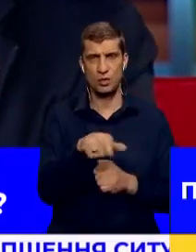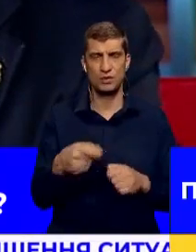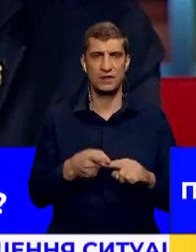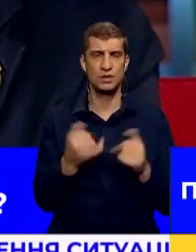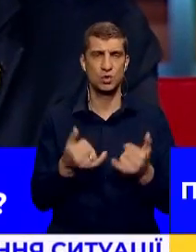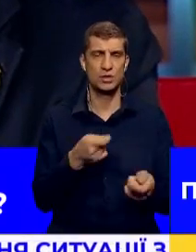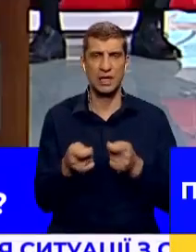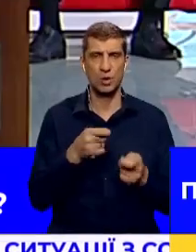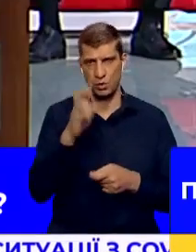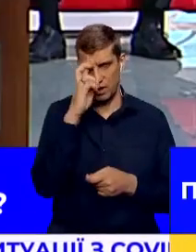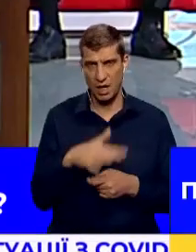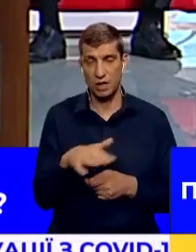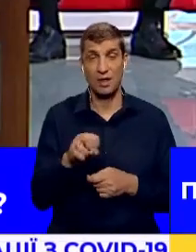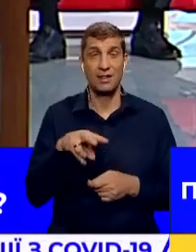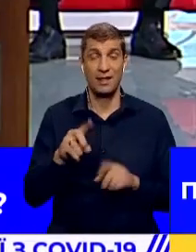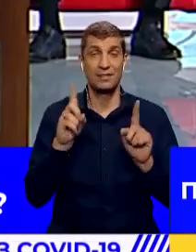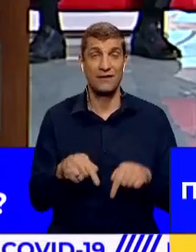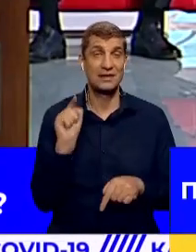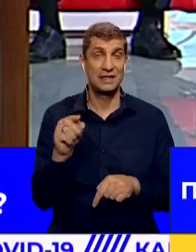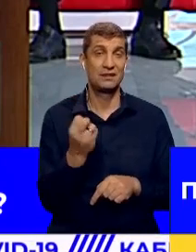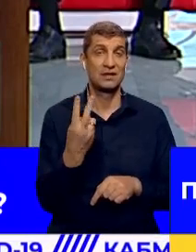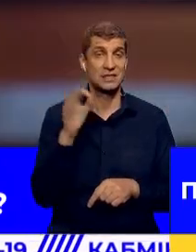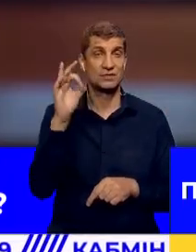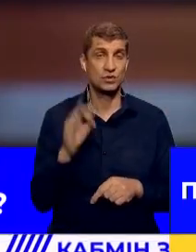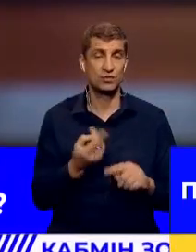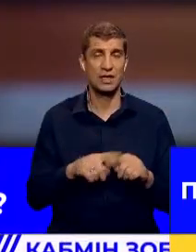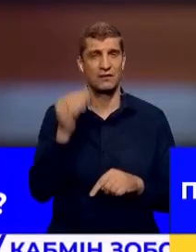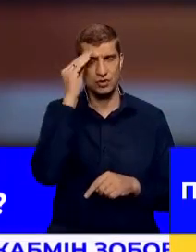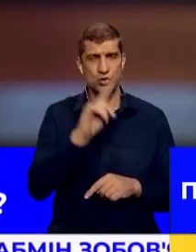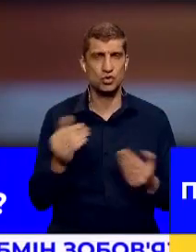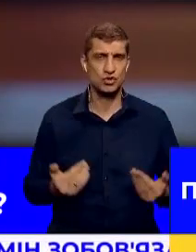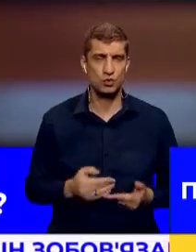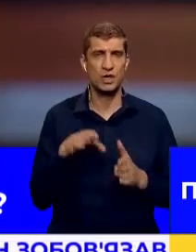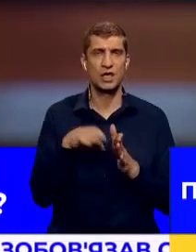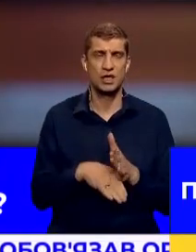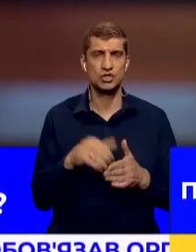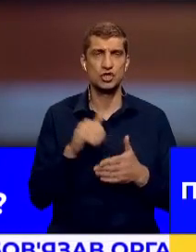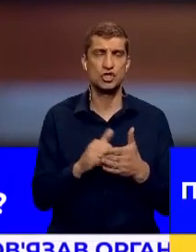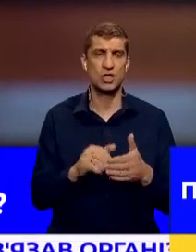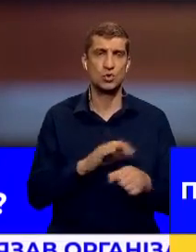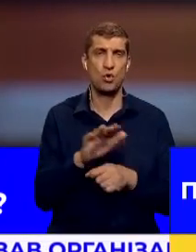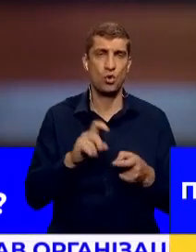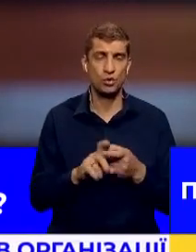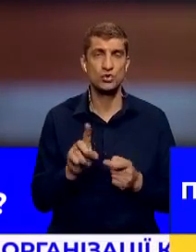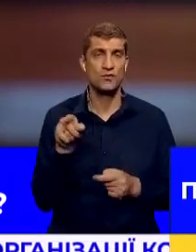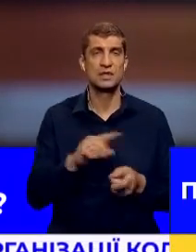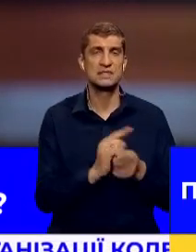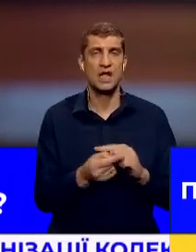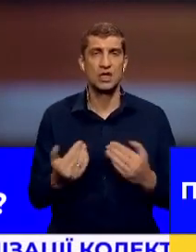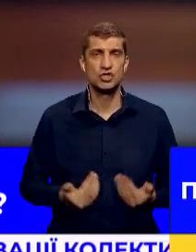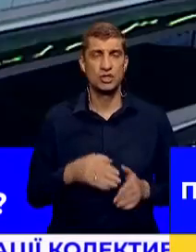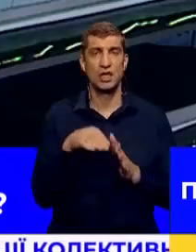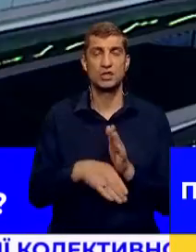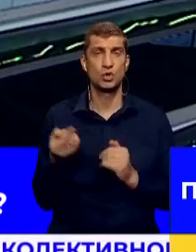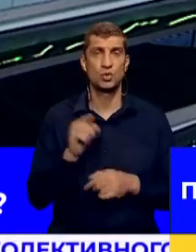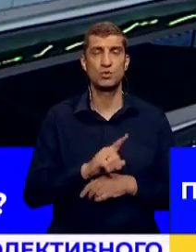сьогодні керують країною. Але навіть ті 12%, які вважають, що живуть гірше через корону, чому вони стали жити гірше? Тому